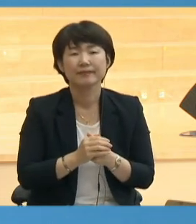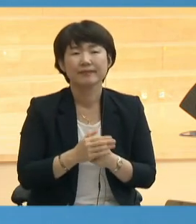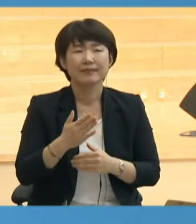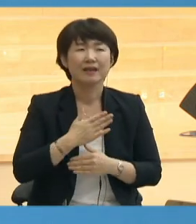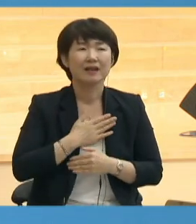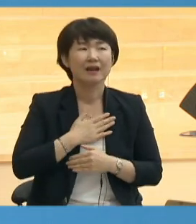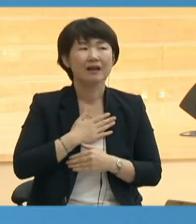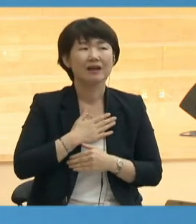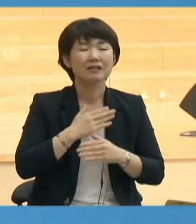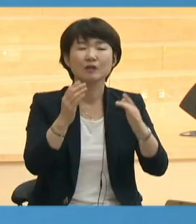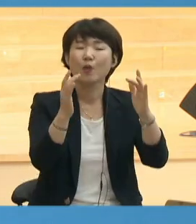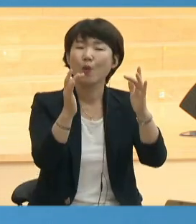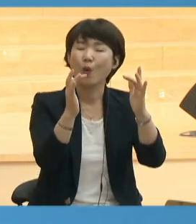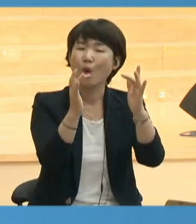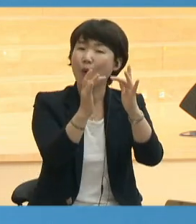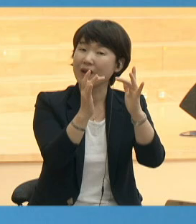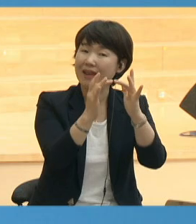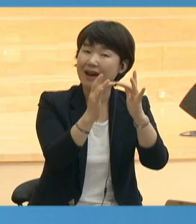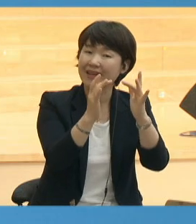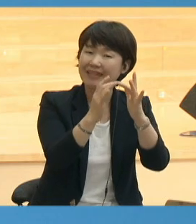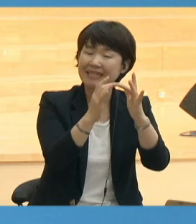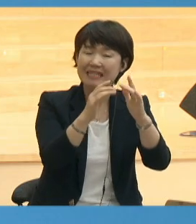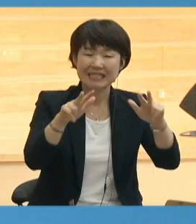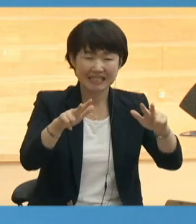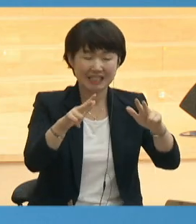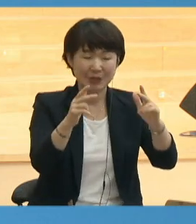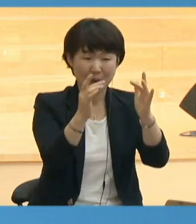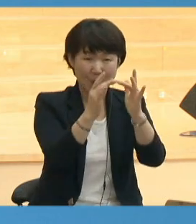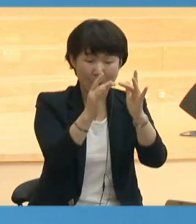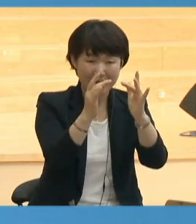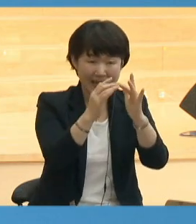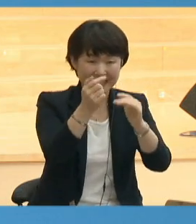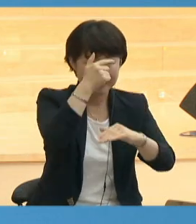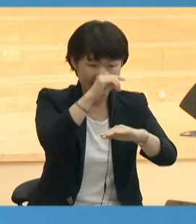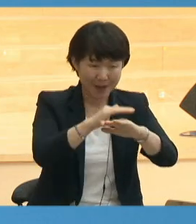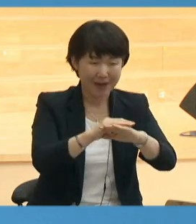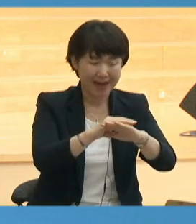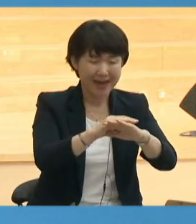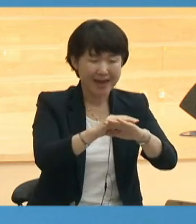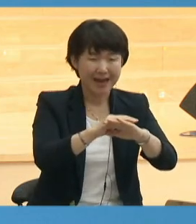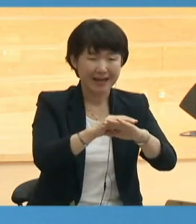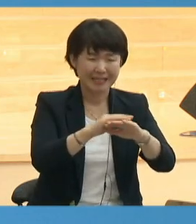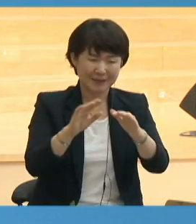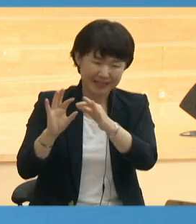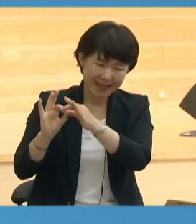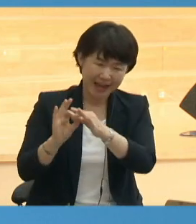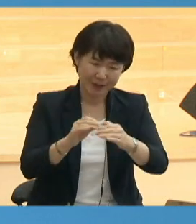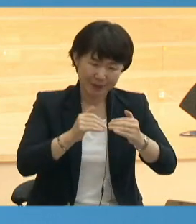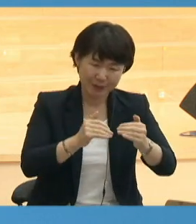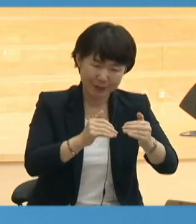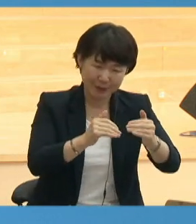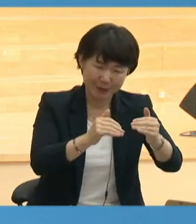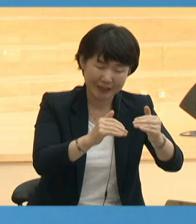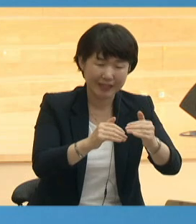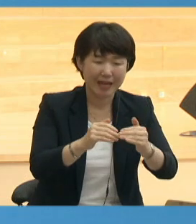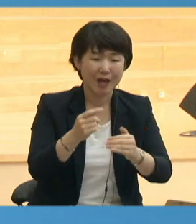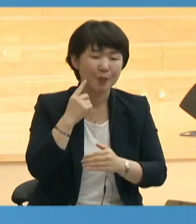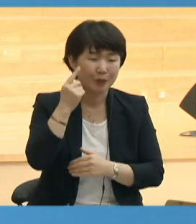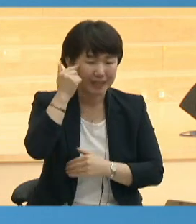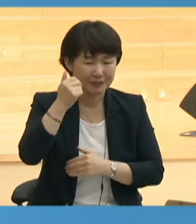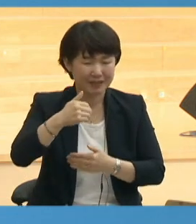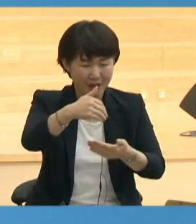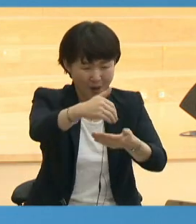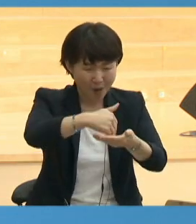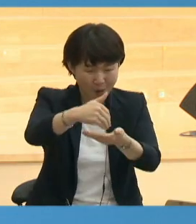제가 옴 나인 대신 방을 쭉 진행하는 상황 속에서 우리 목사님들 통해서 보고를 받아 보니까